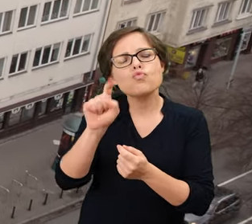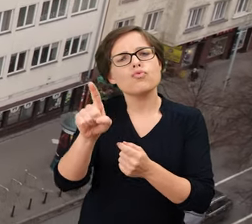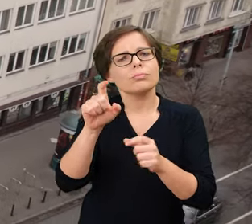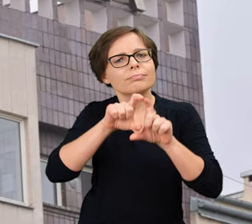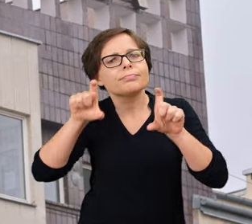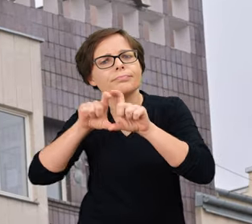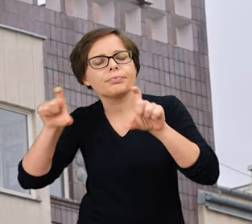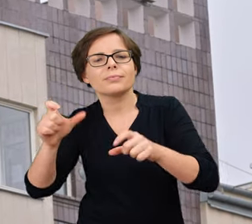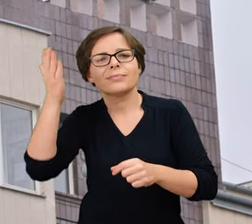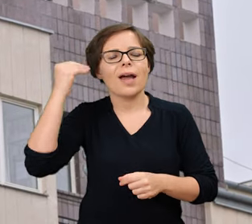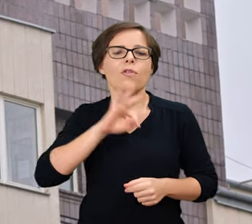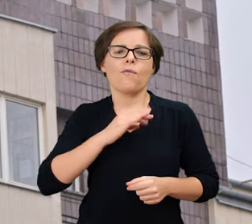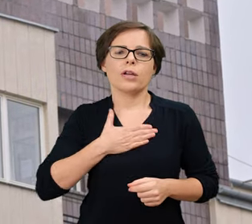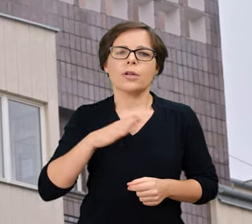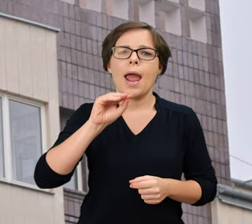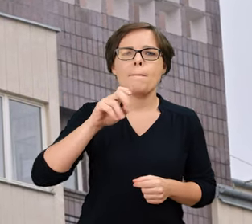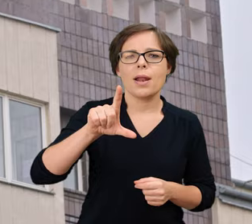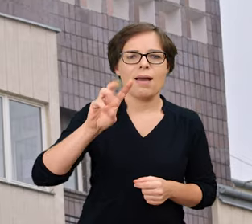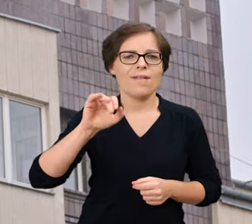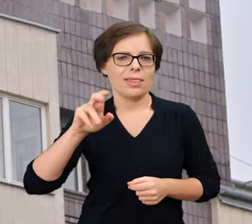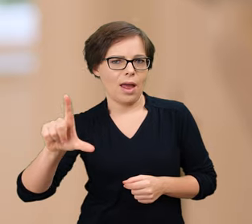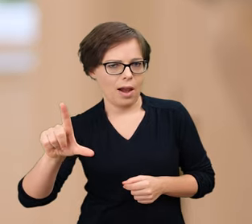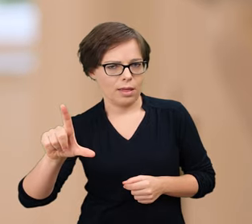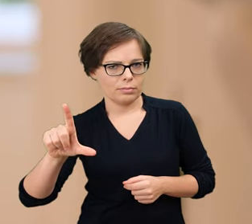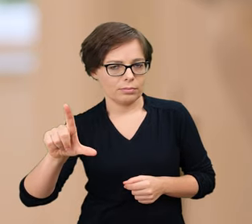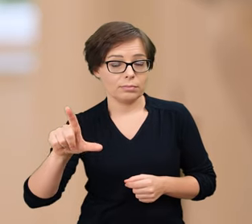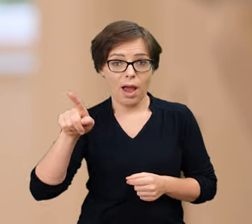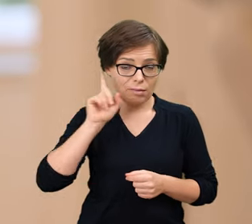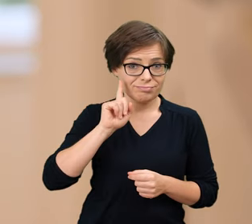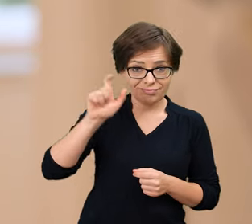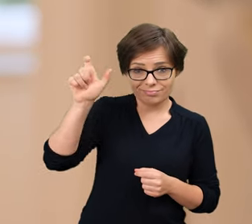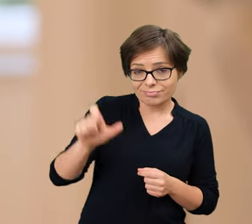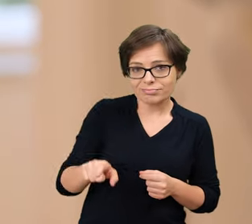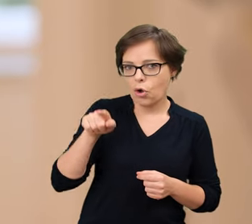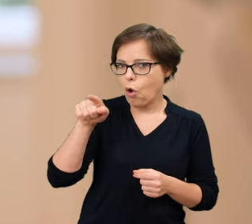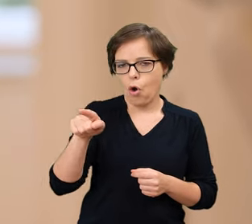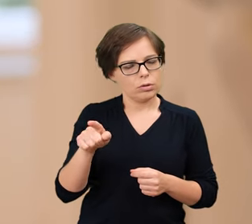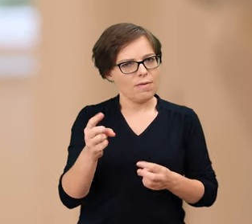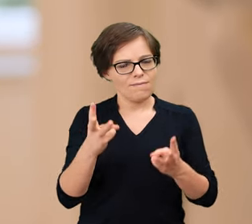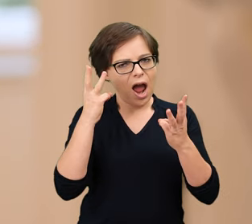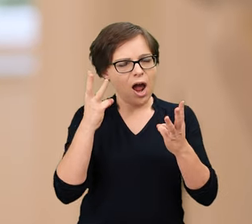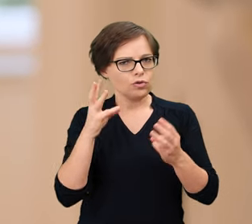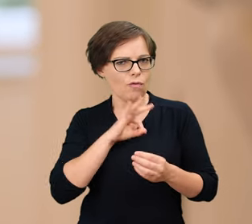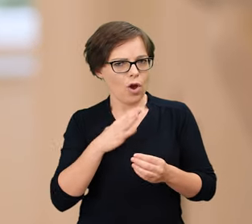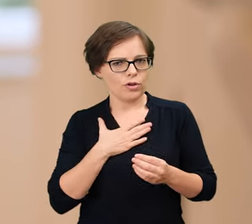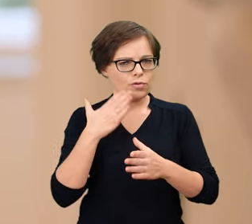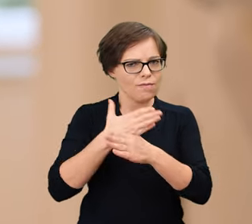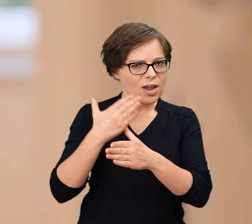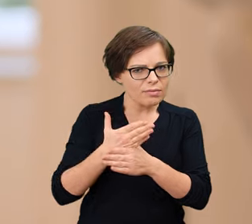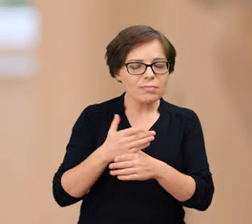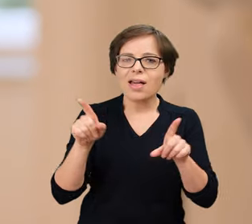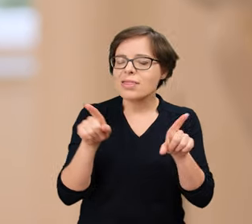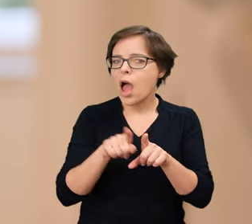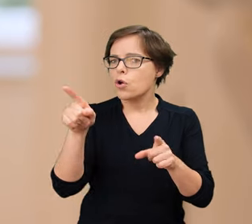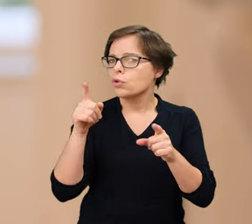kamienice należące do Emila Wedla, który był istotnym przedsiębiorcą, ale też